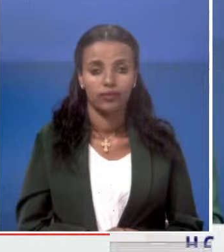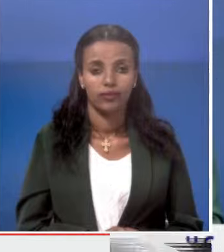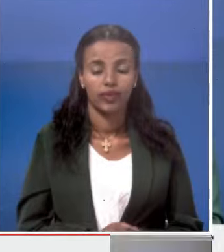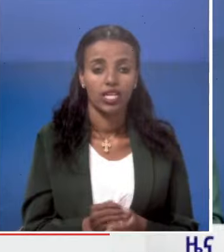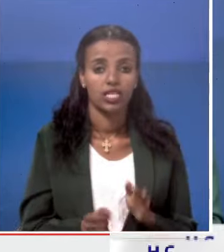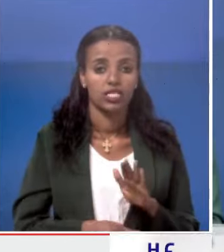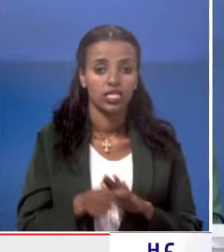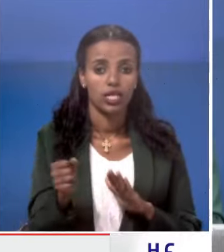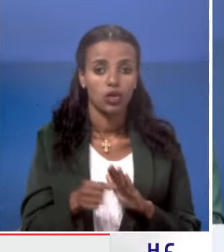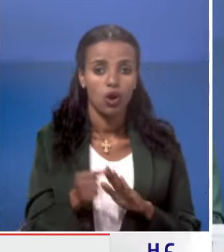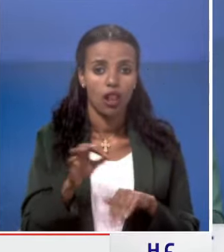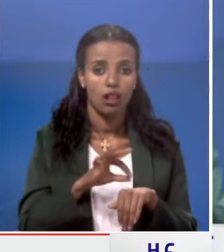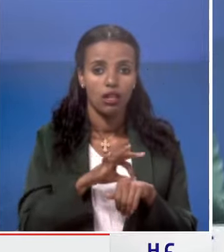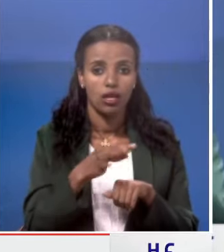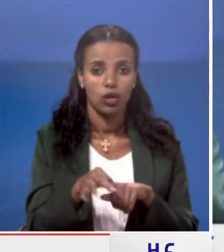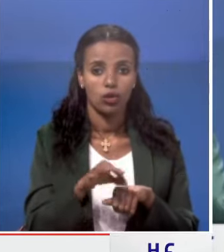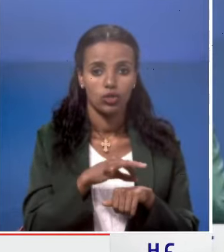ተሰደዋል፣ ቆስለዋል።